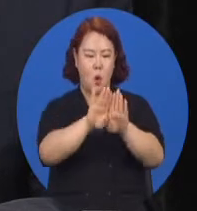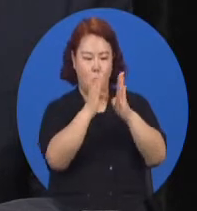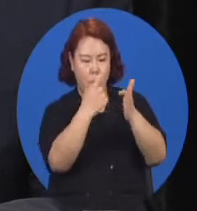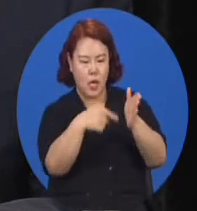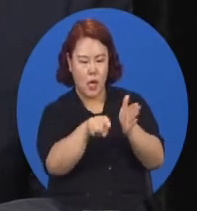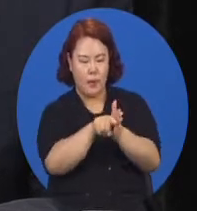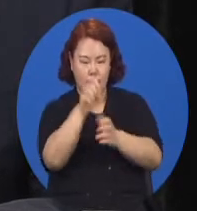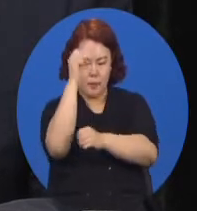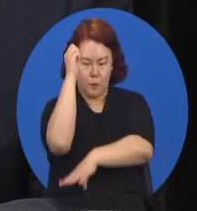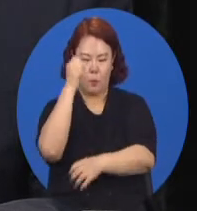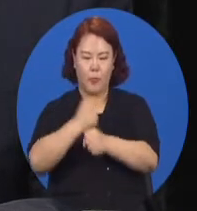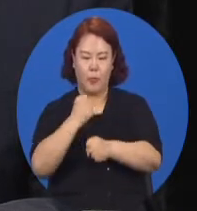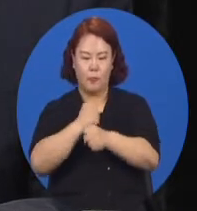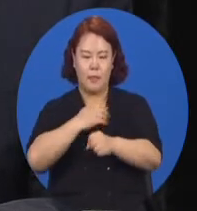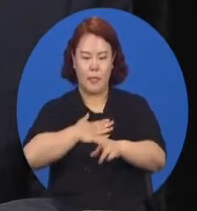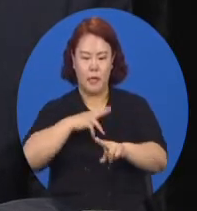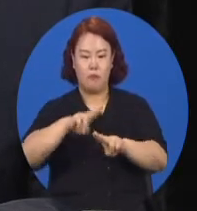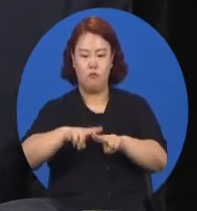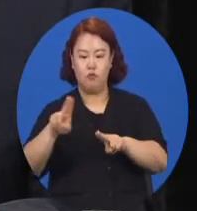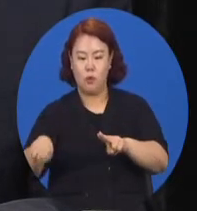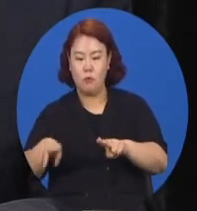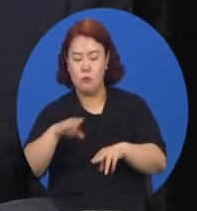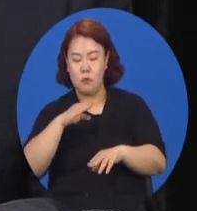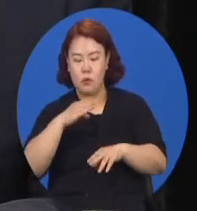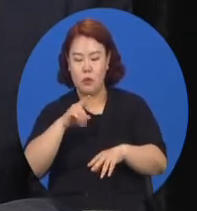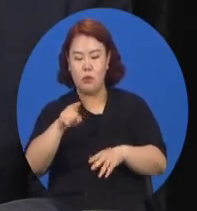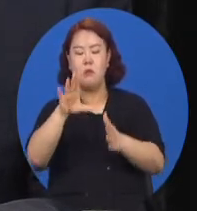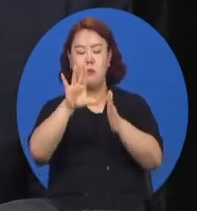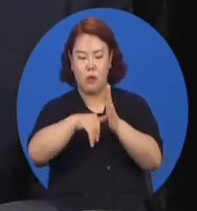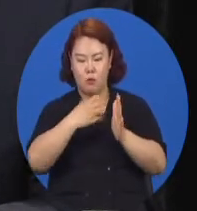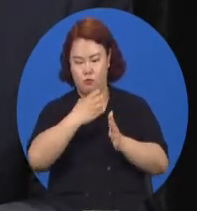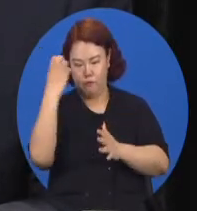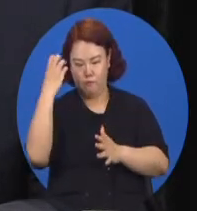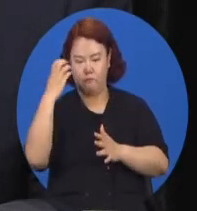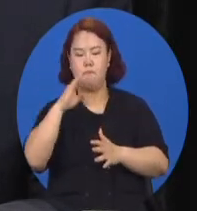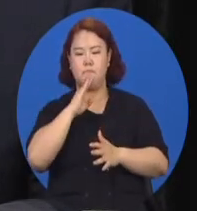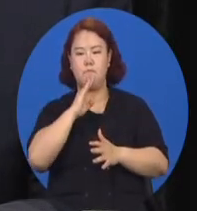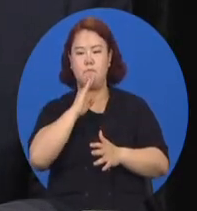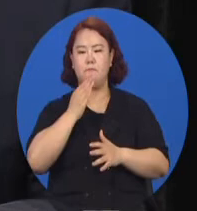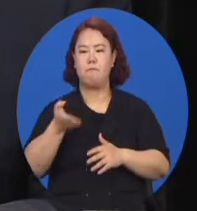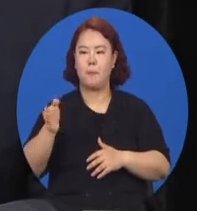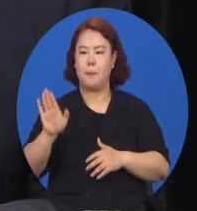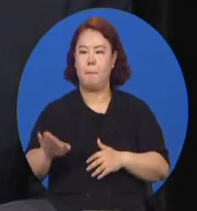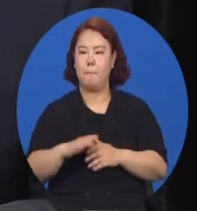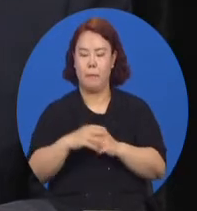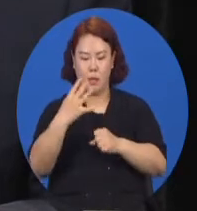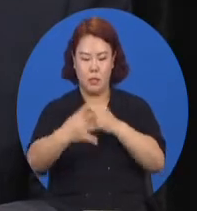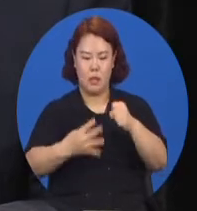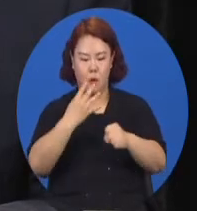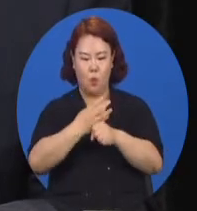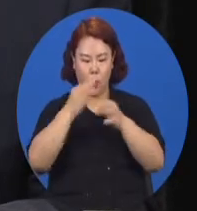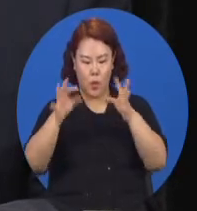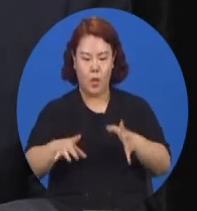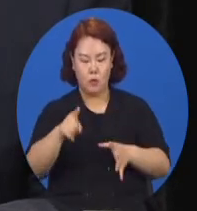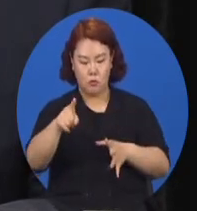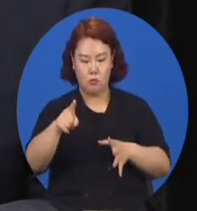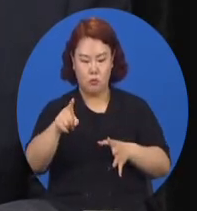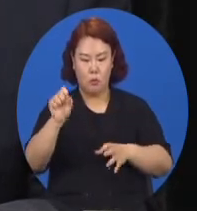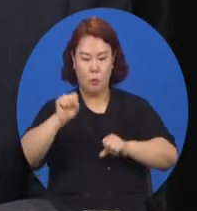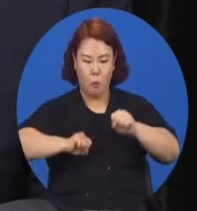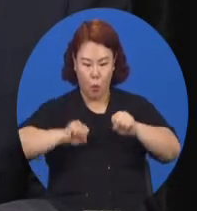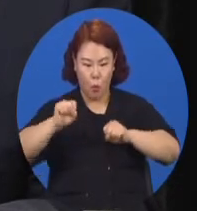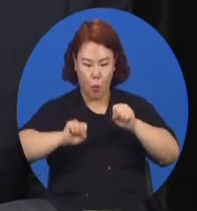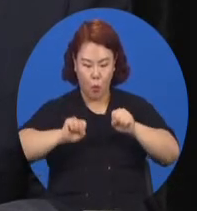놓고 제가 이 선을 물러나는 게 당초의 꿈이었고 그때의 심정도 그랬습니다. 그리고 4년 동안 그런 자세로